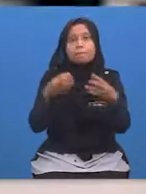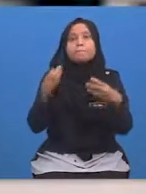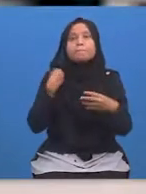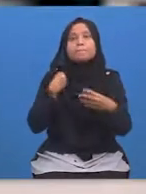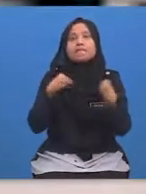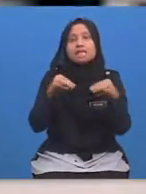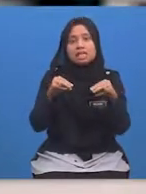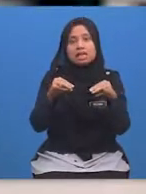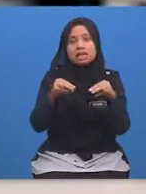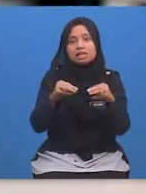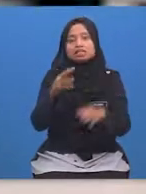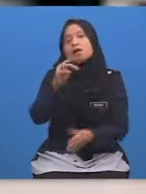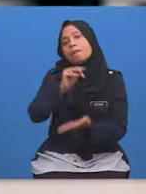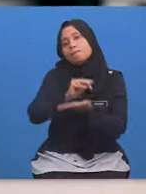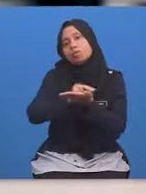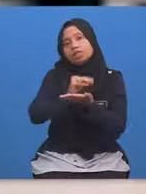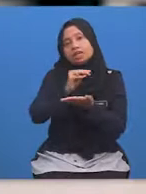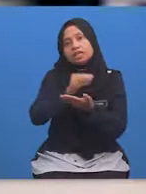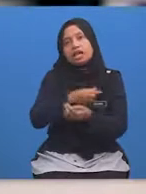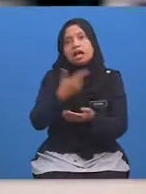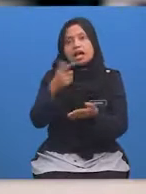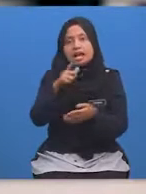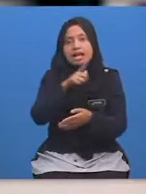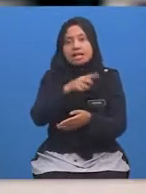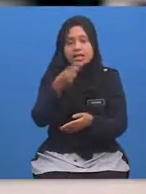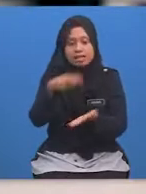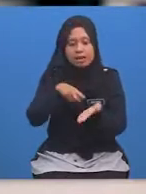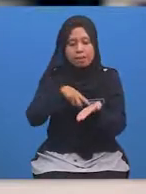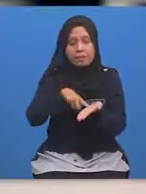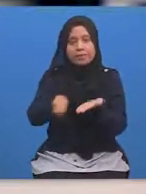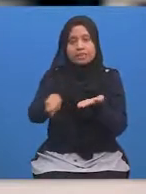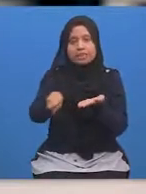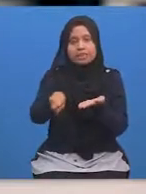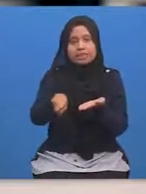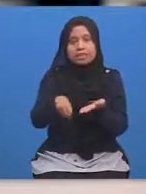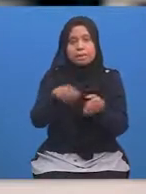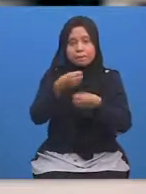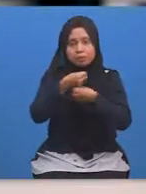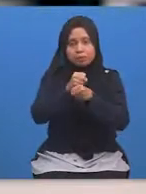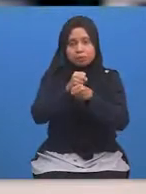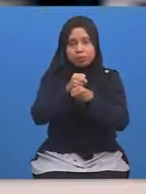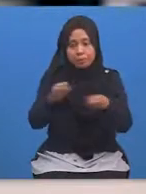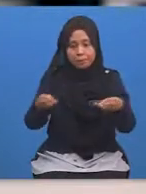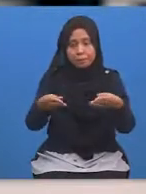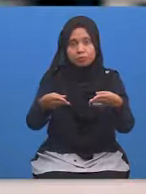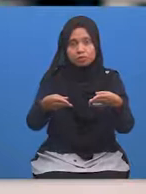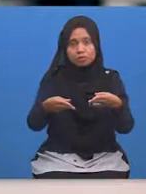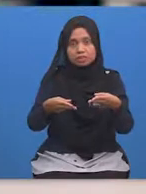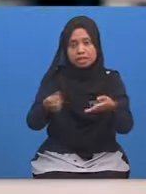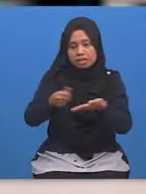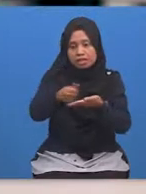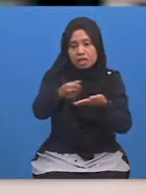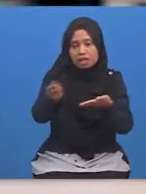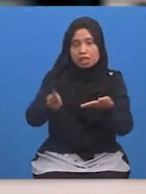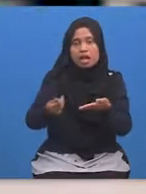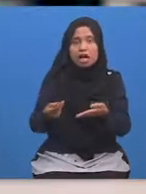milikan, modal, liability, pembentukan, pengurusan, agihan